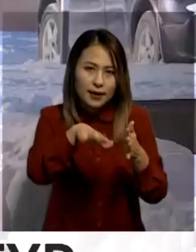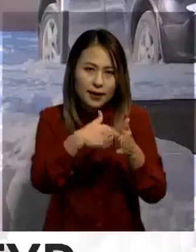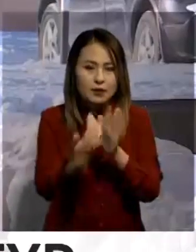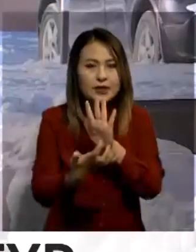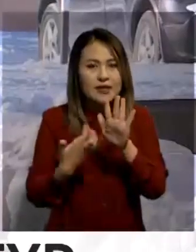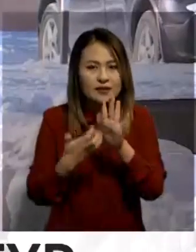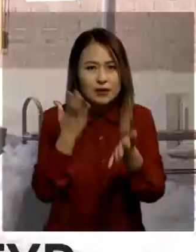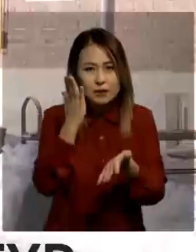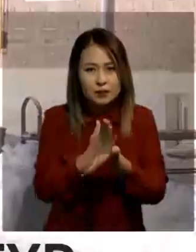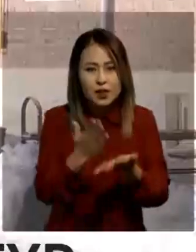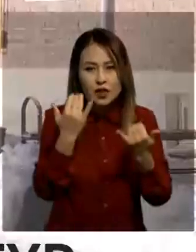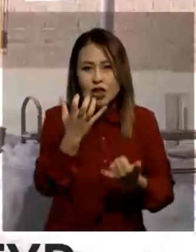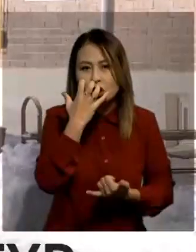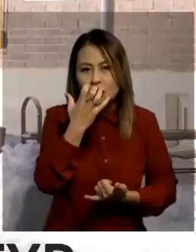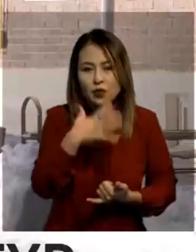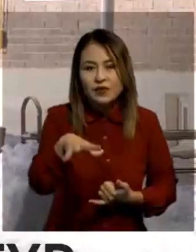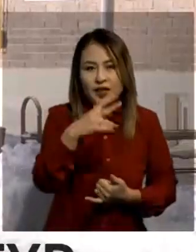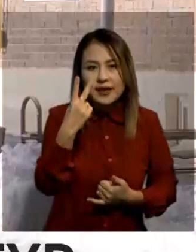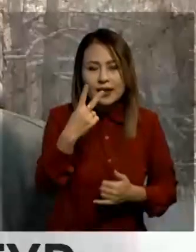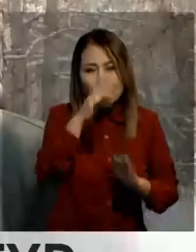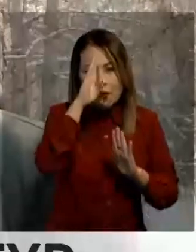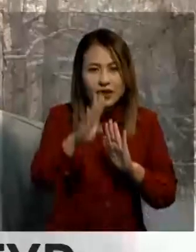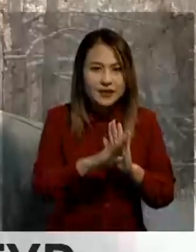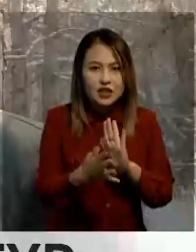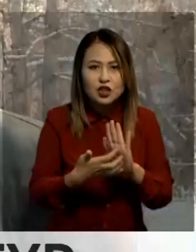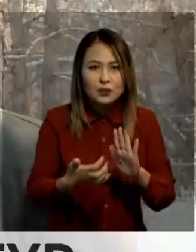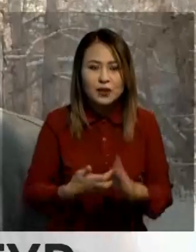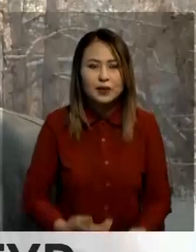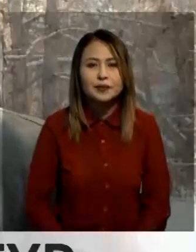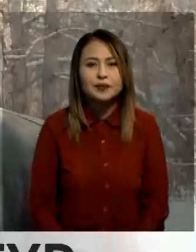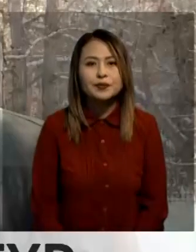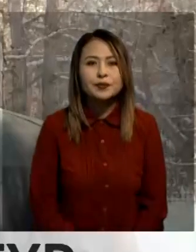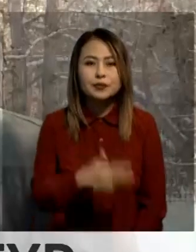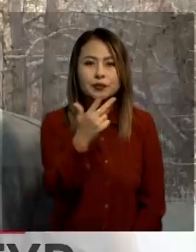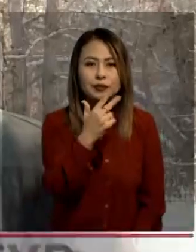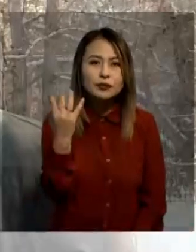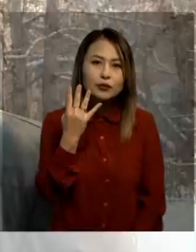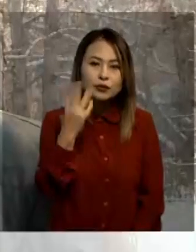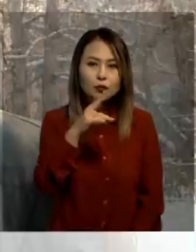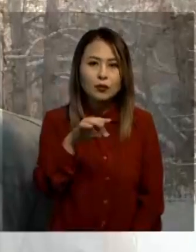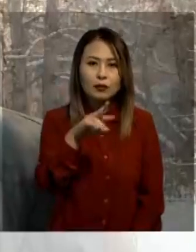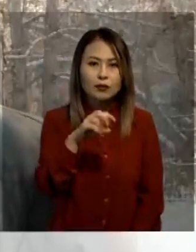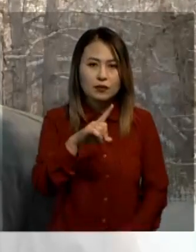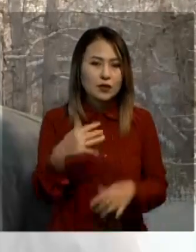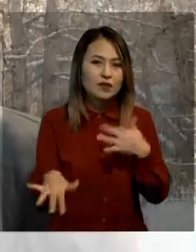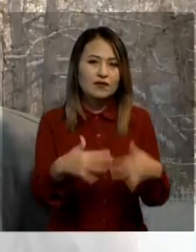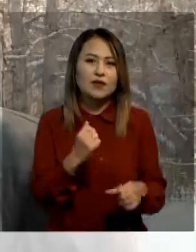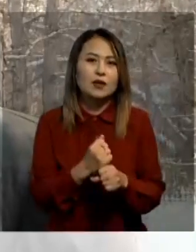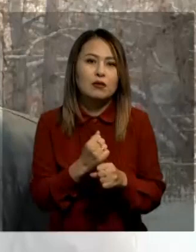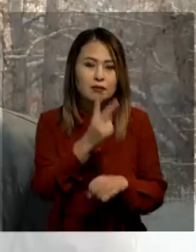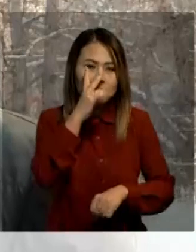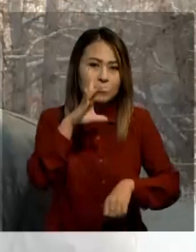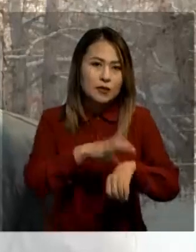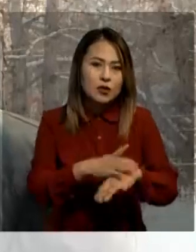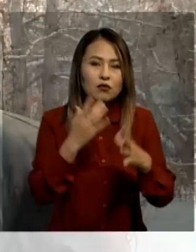кемшіліктер жіберілген. Ал жылу екі подъезге жетпей отыр. Үшінші және төртінші подъезді жылу әлсіз екені анықталды.